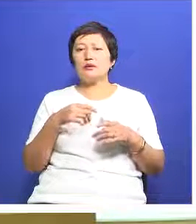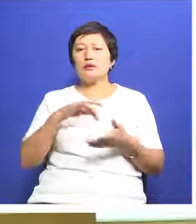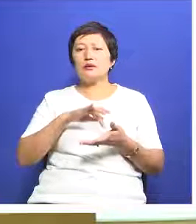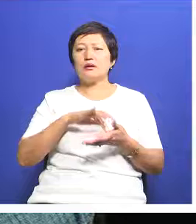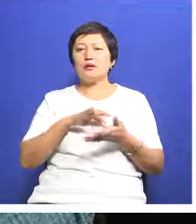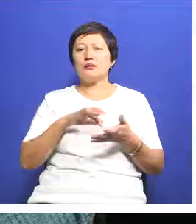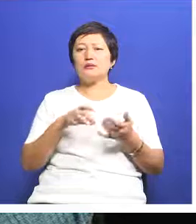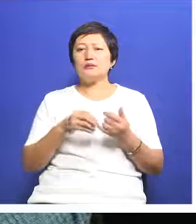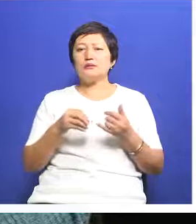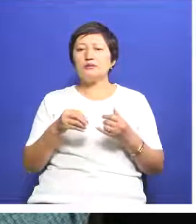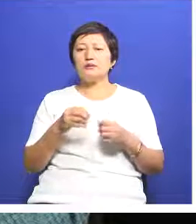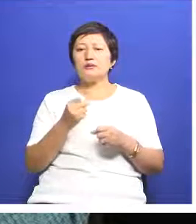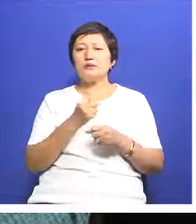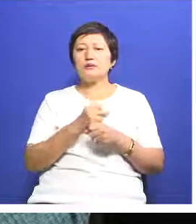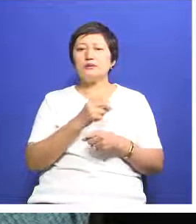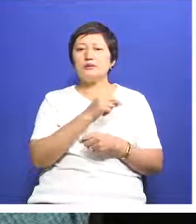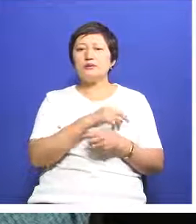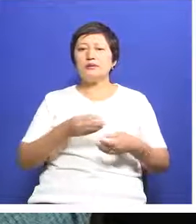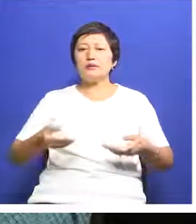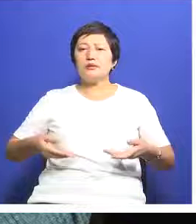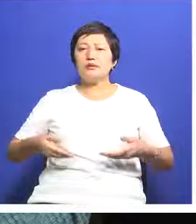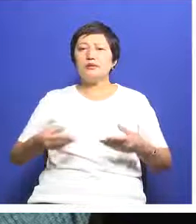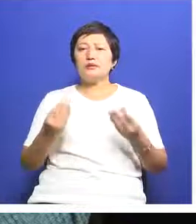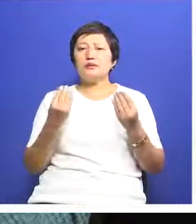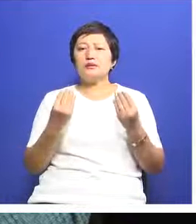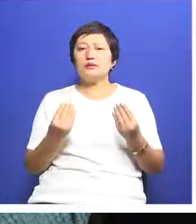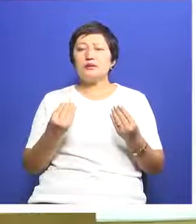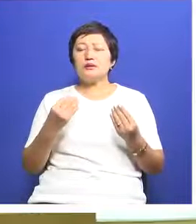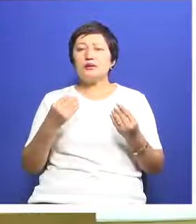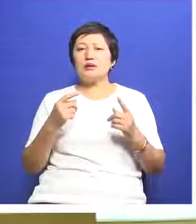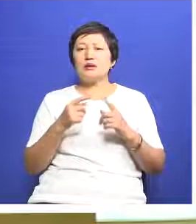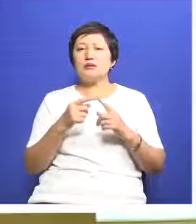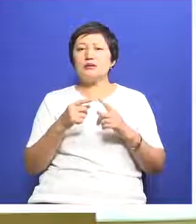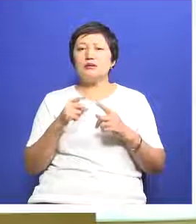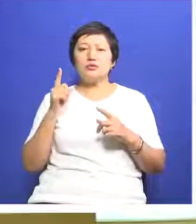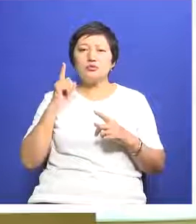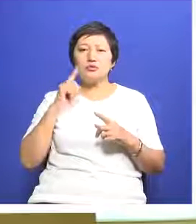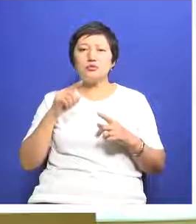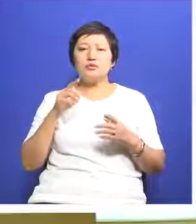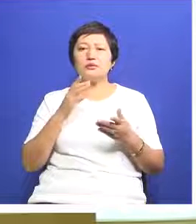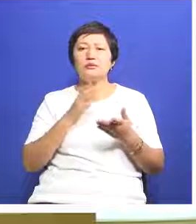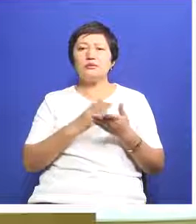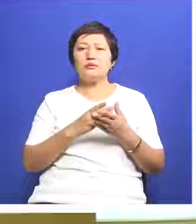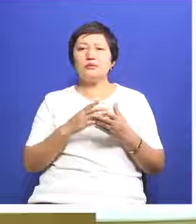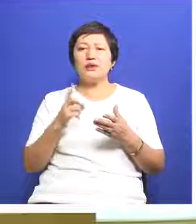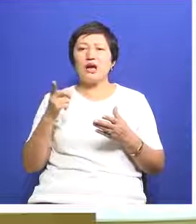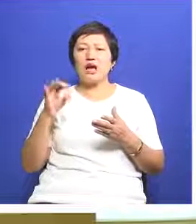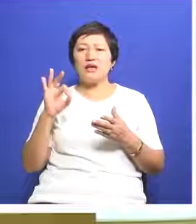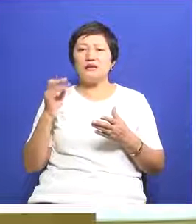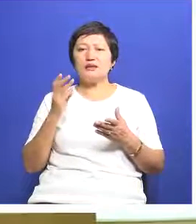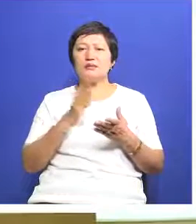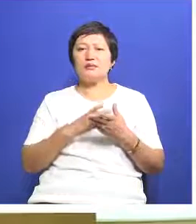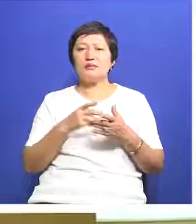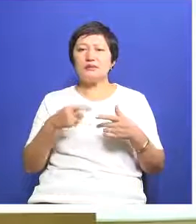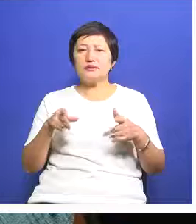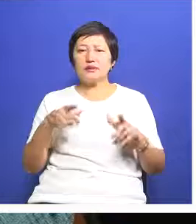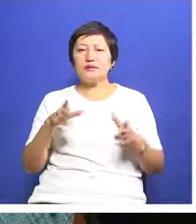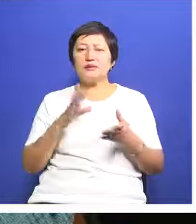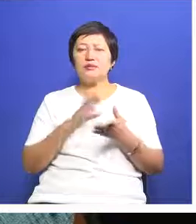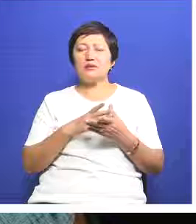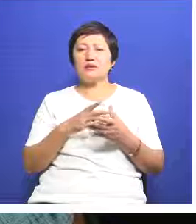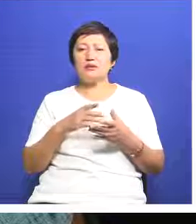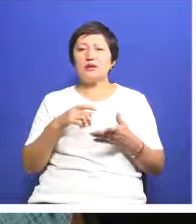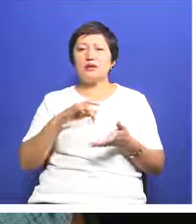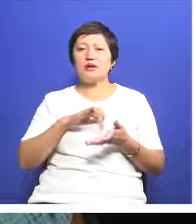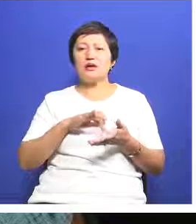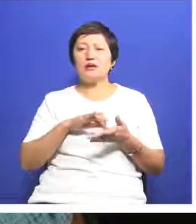бірдей өмір сүріп жатқан жағдайымыз бар. Өйткені бізде қазір жаңа айтып отырмын, суымыз да бар үйімізде, газымыз да бар, басқамыз да бар.